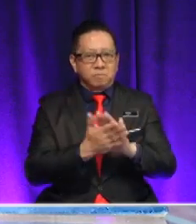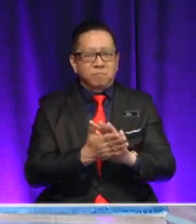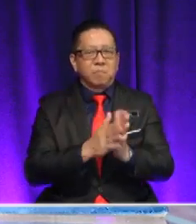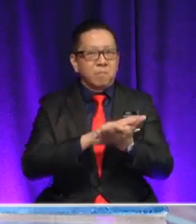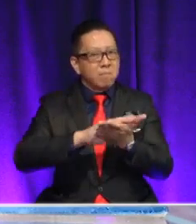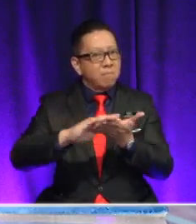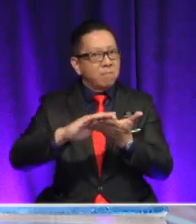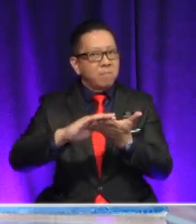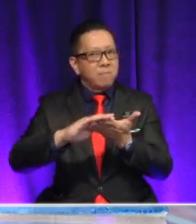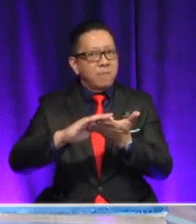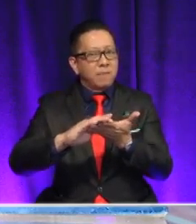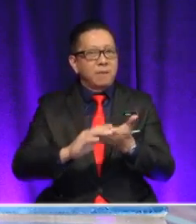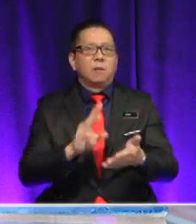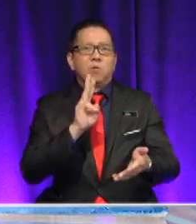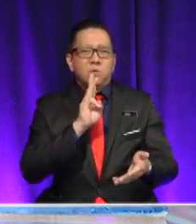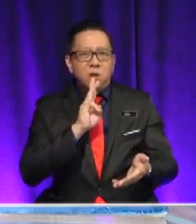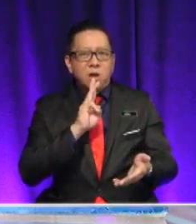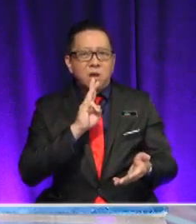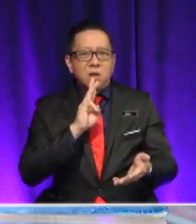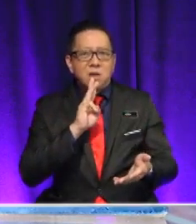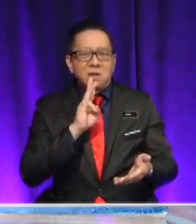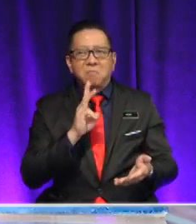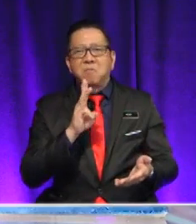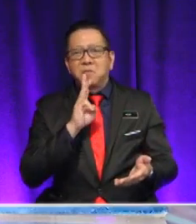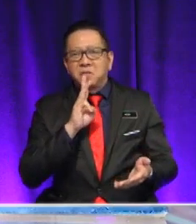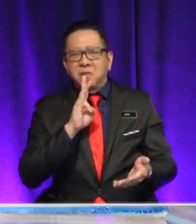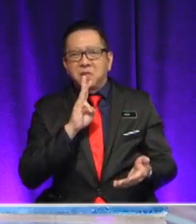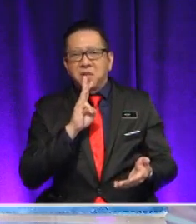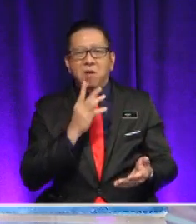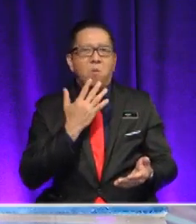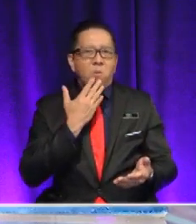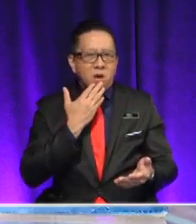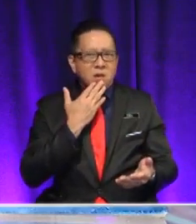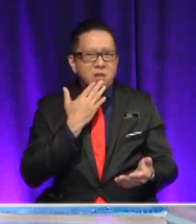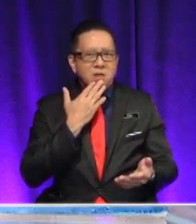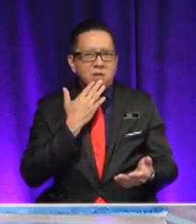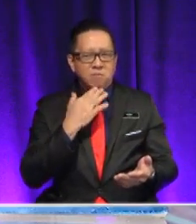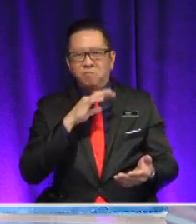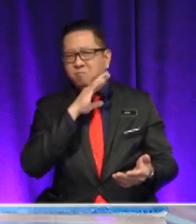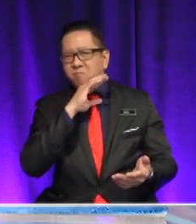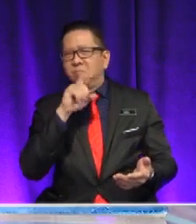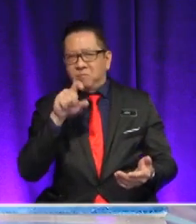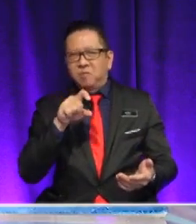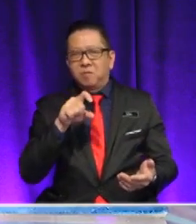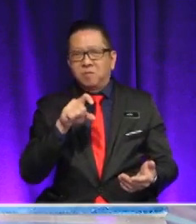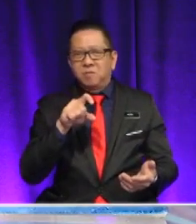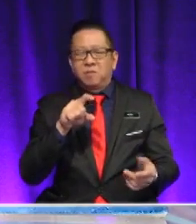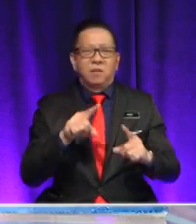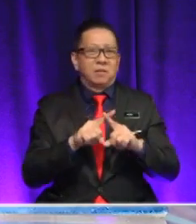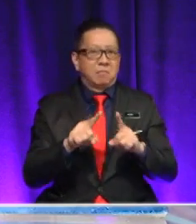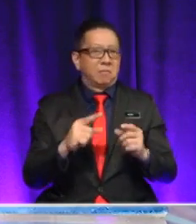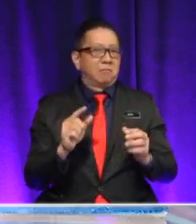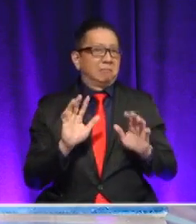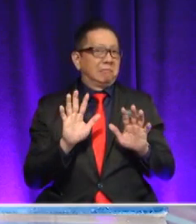kita menggunakan air warna yang Cai mesti akan kutu tapi jangan gitu takut Coba kalau kita